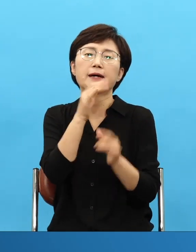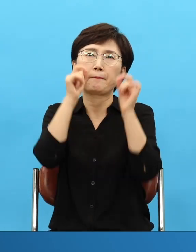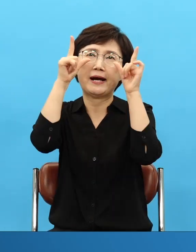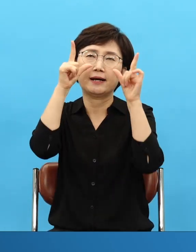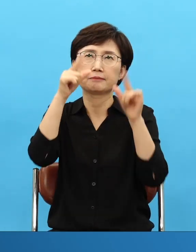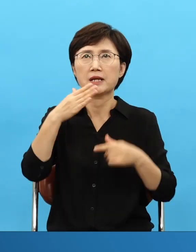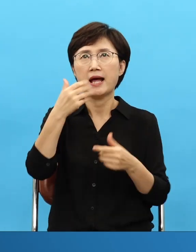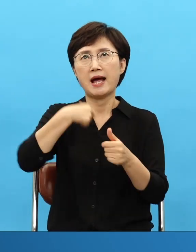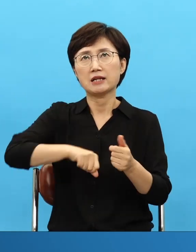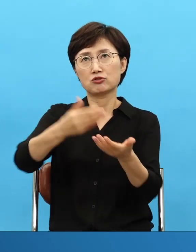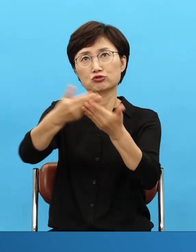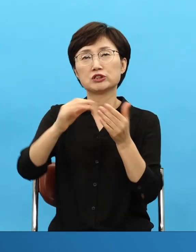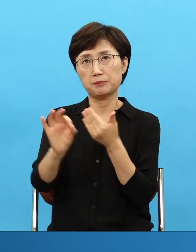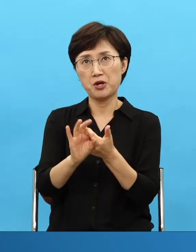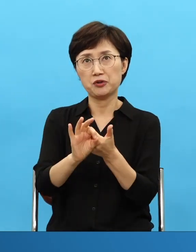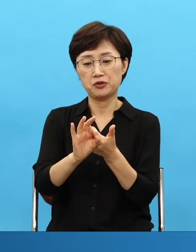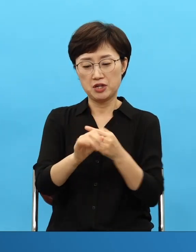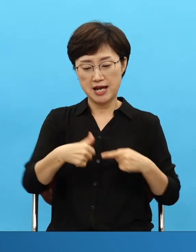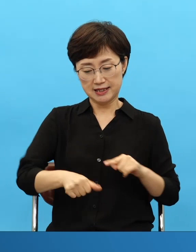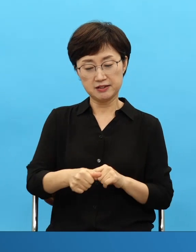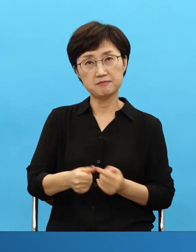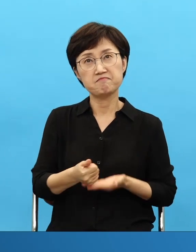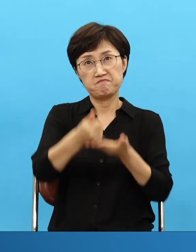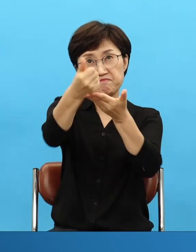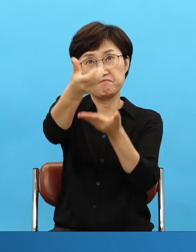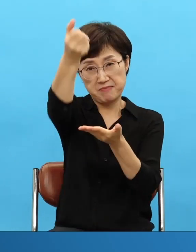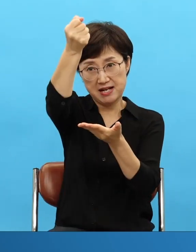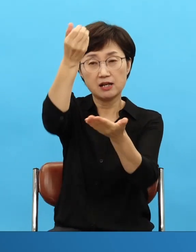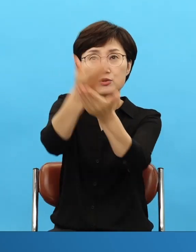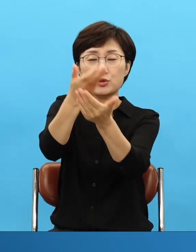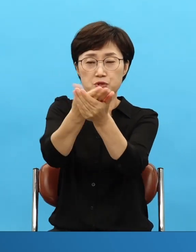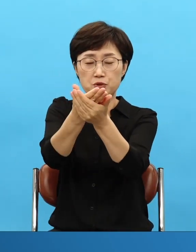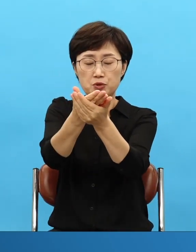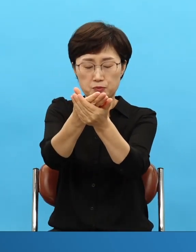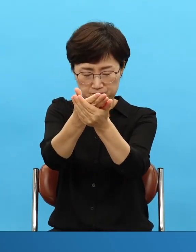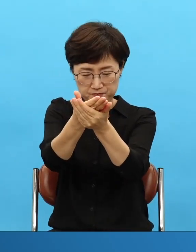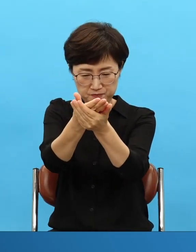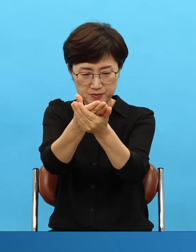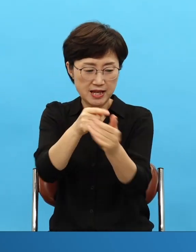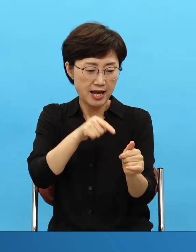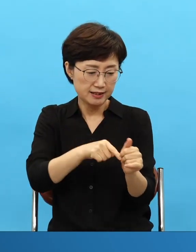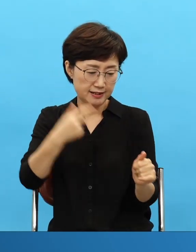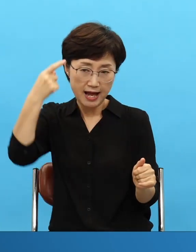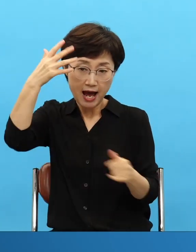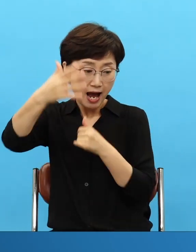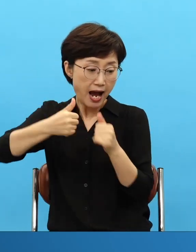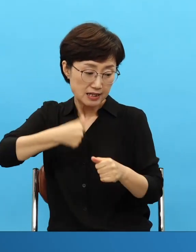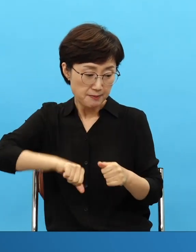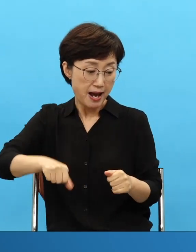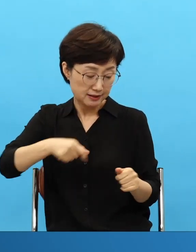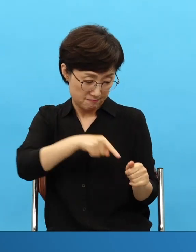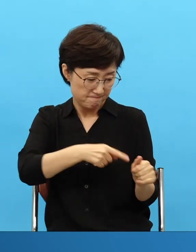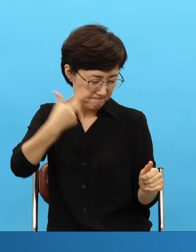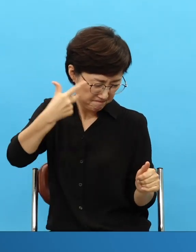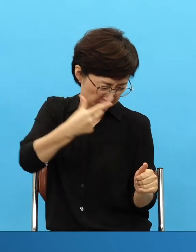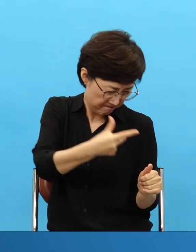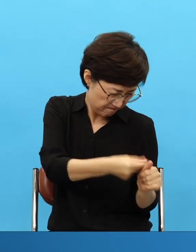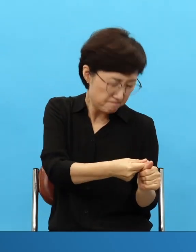give me a son, I will raise him to be a 이 Nazarite. 언약을 마음에다 심은 겁니다. And she planted that covenant in her